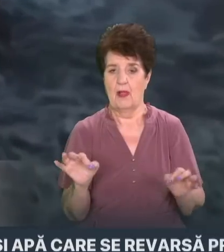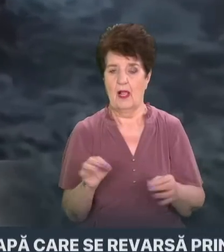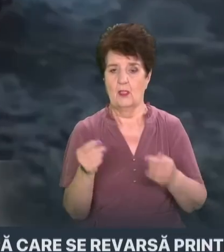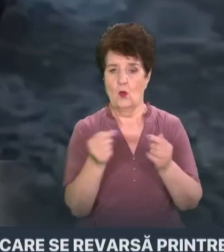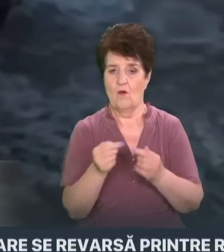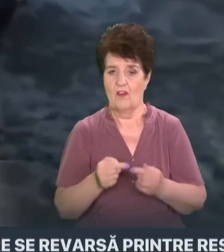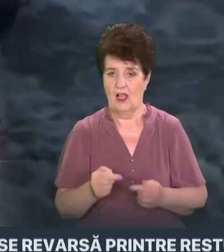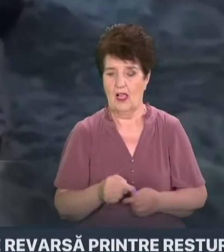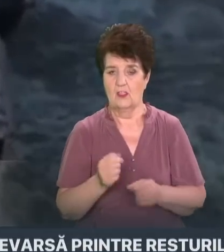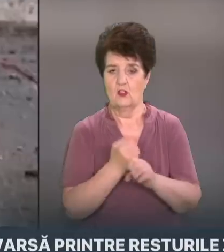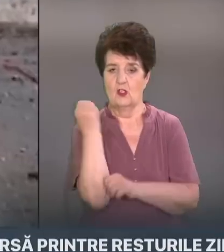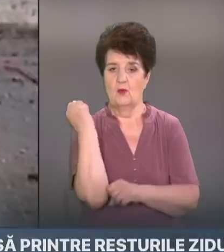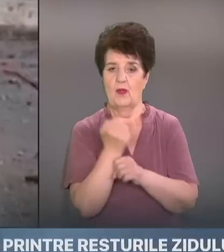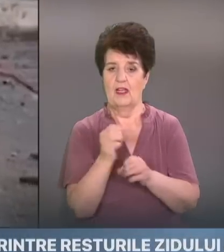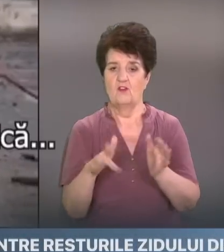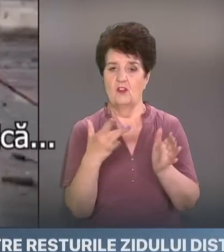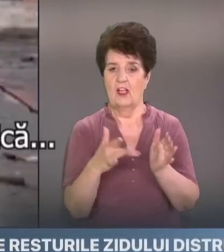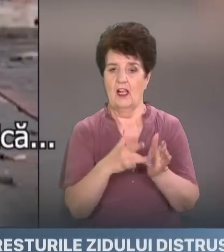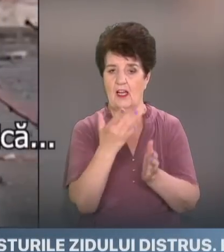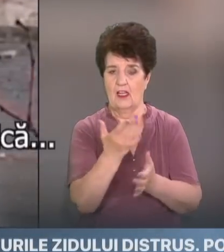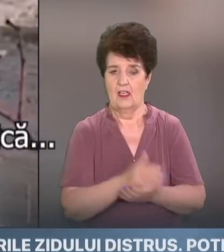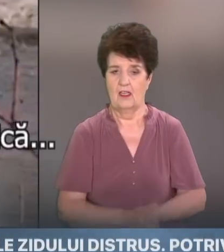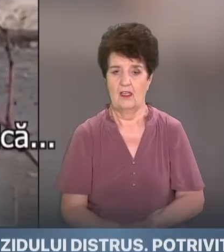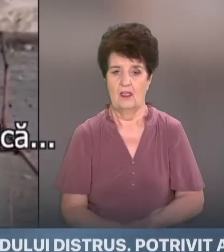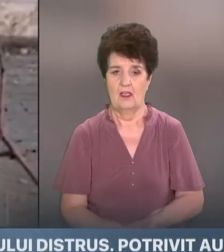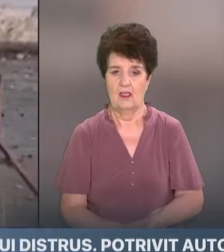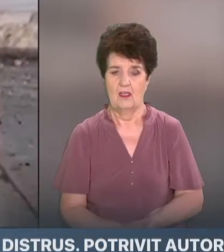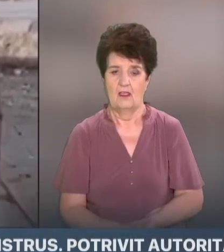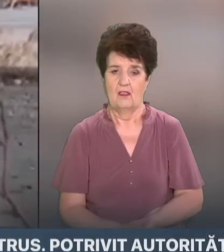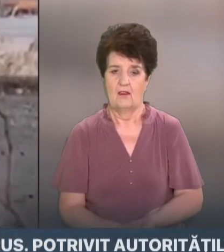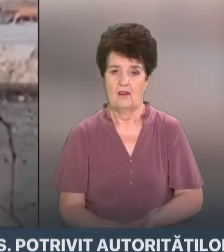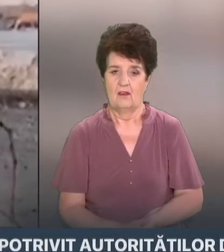confirmat și de muncitorii centralei. Вот что от ГСА осталось.